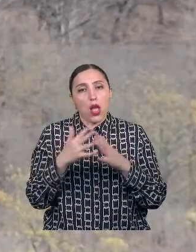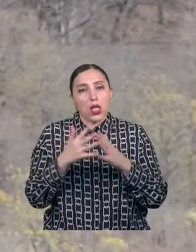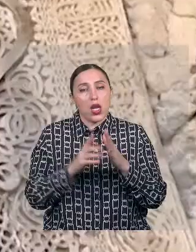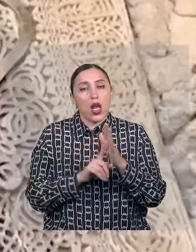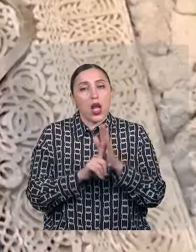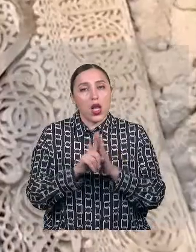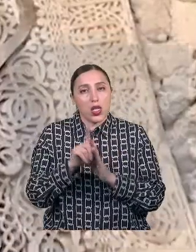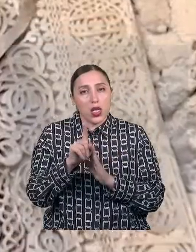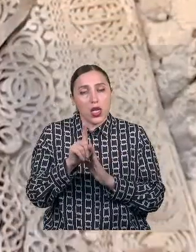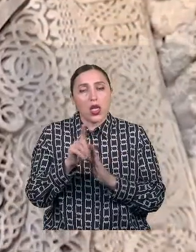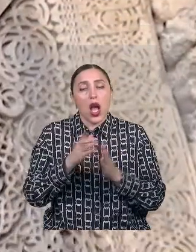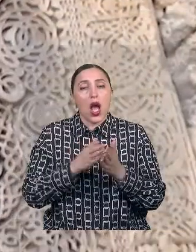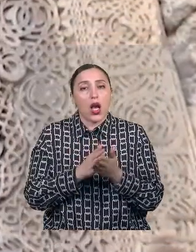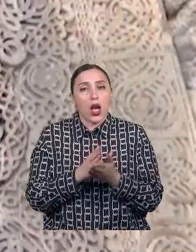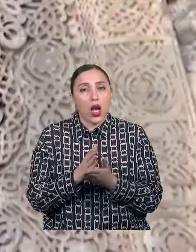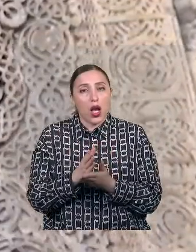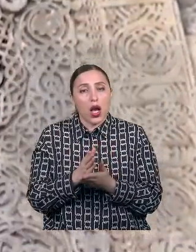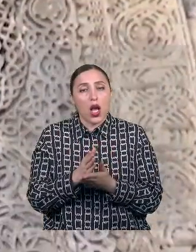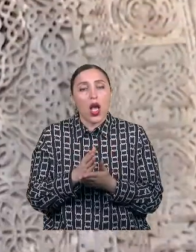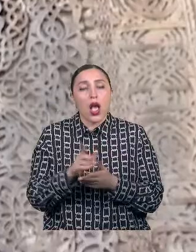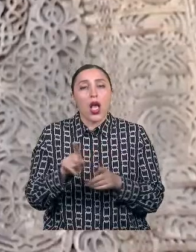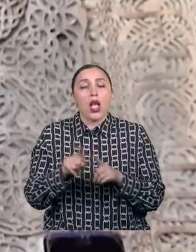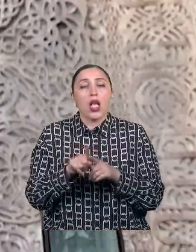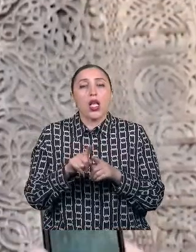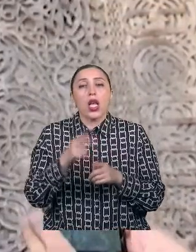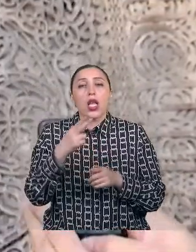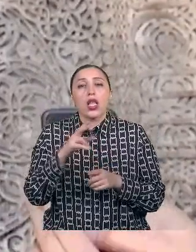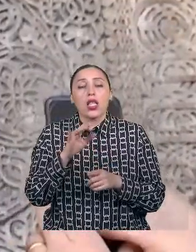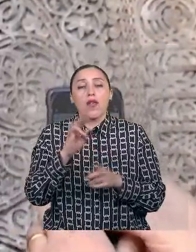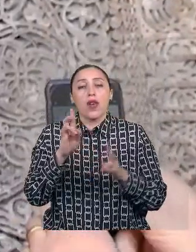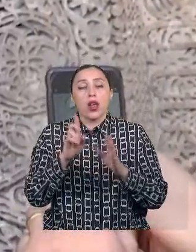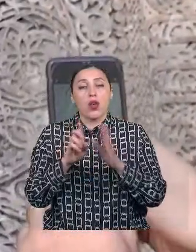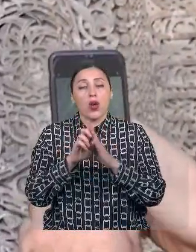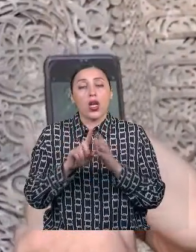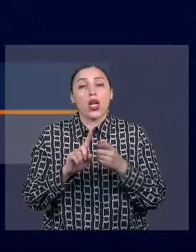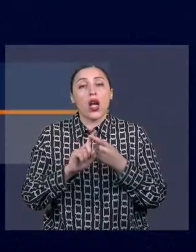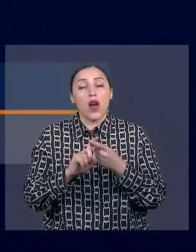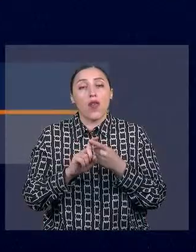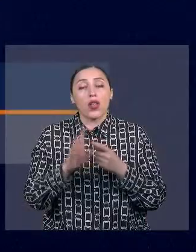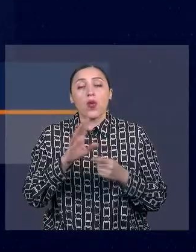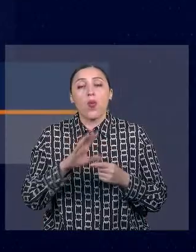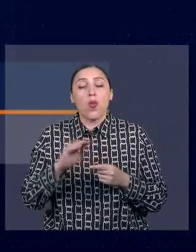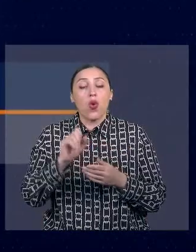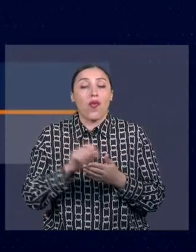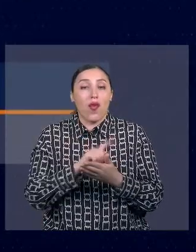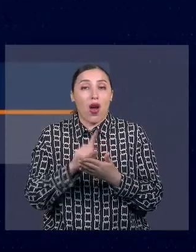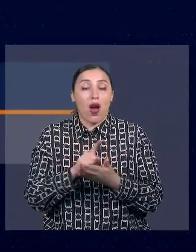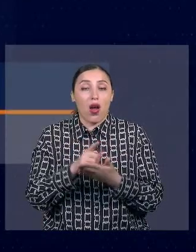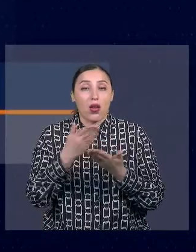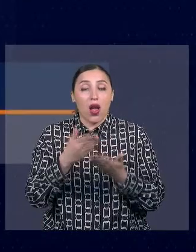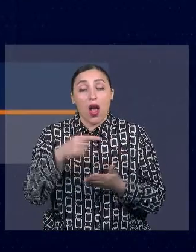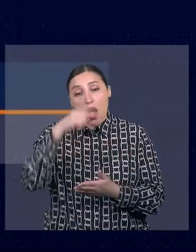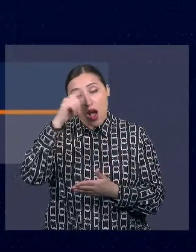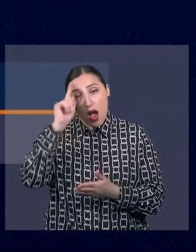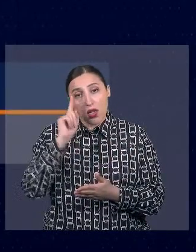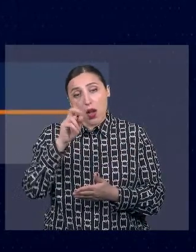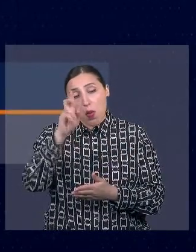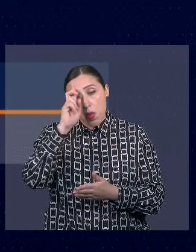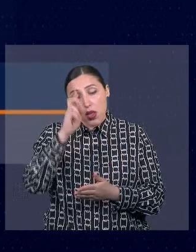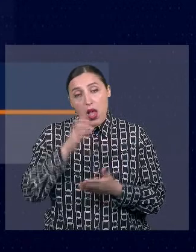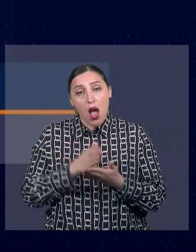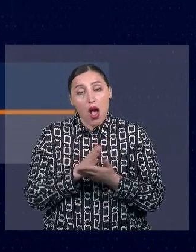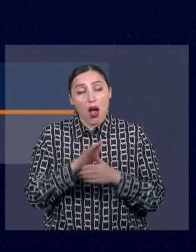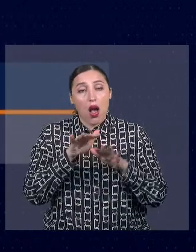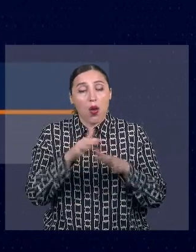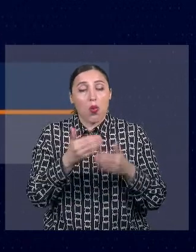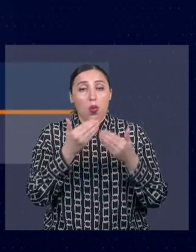մշակութային էթնոցիտի քաղաքականության մասնիկն է դադիվանքի հետ կապված այս բոլոր հարցերը։ Ադրբեջանի պետական